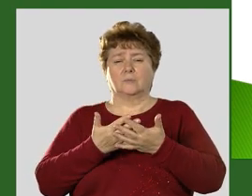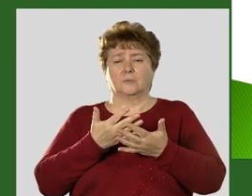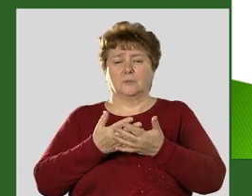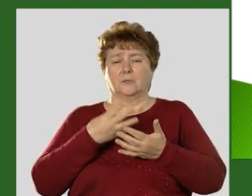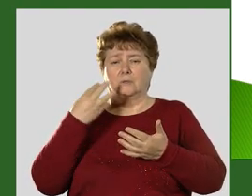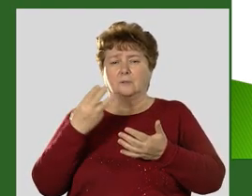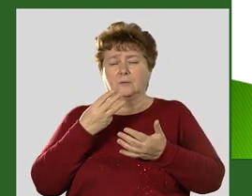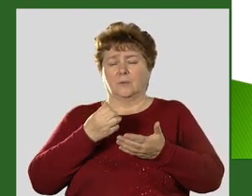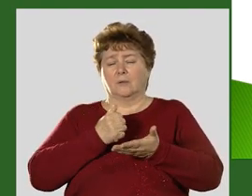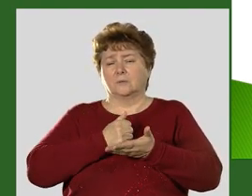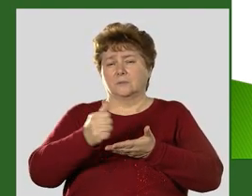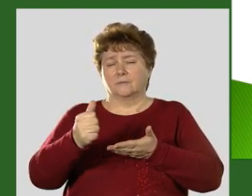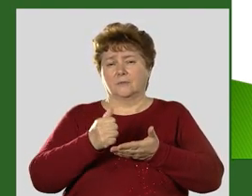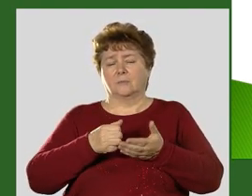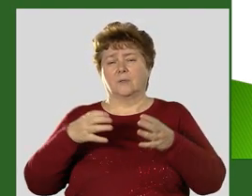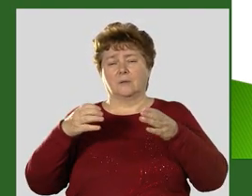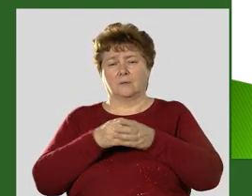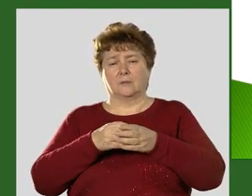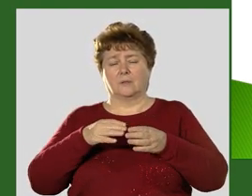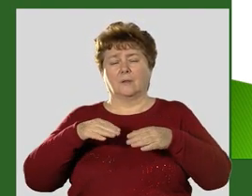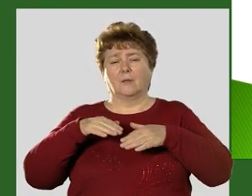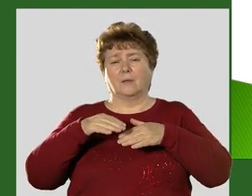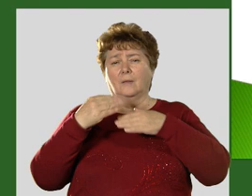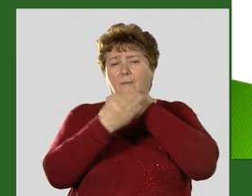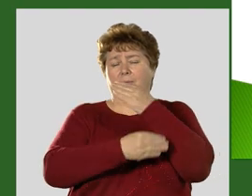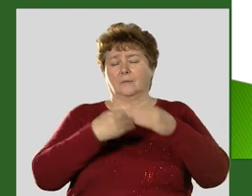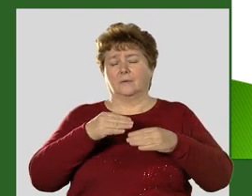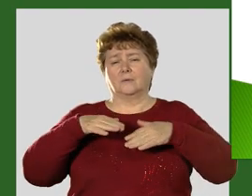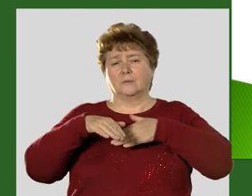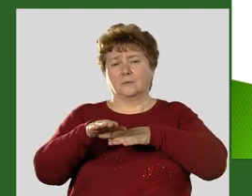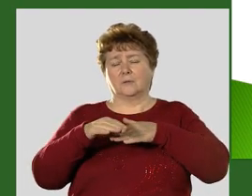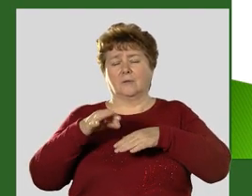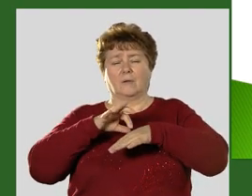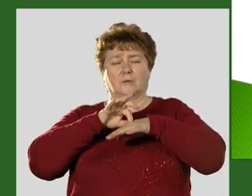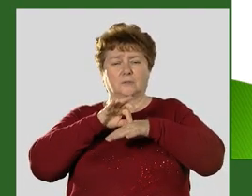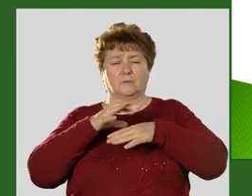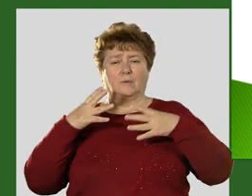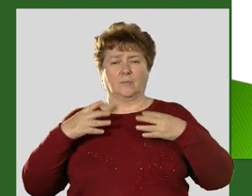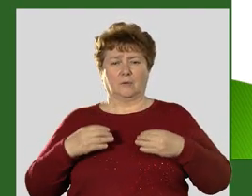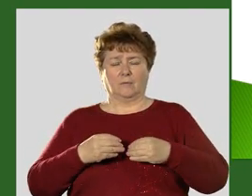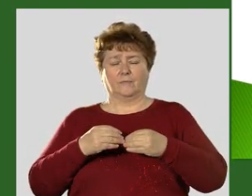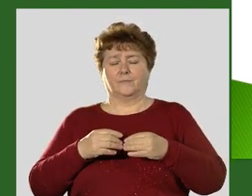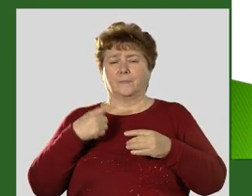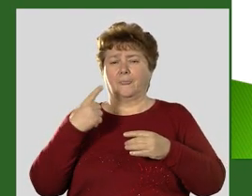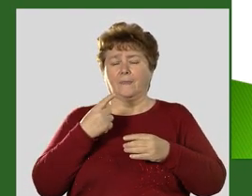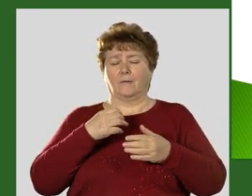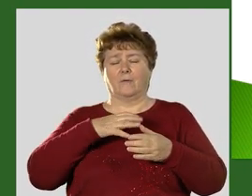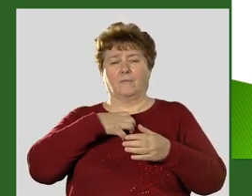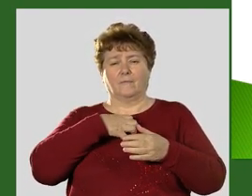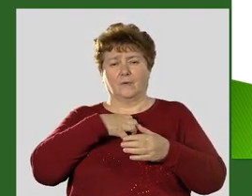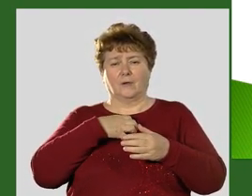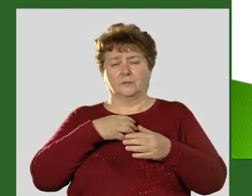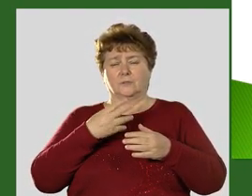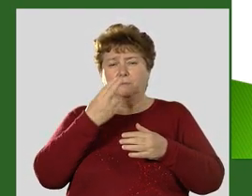представлена тремя основными отраслями – текстильной, швейной, кожевенно-меховой. Одной из самых